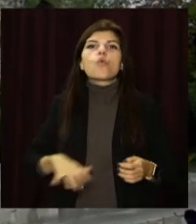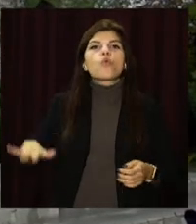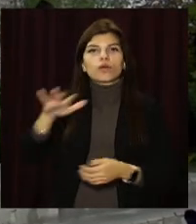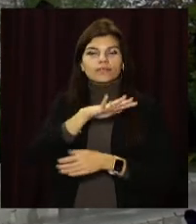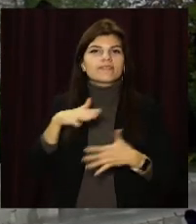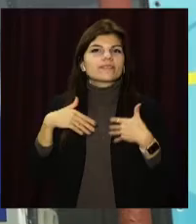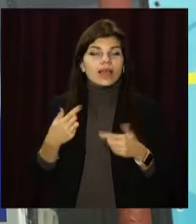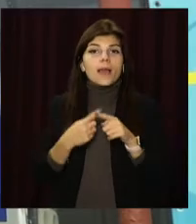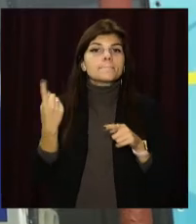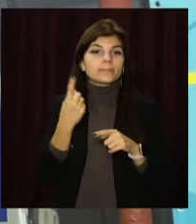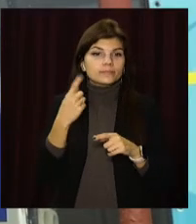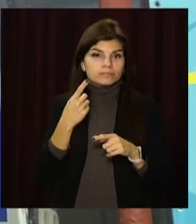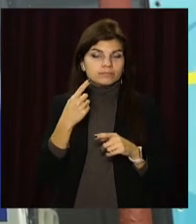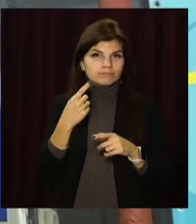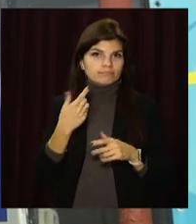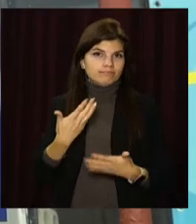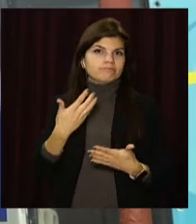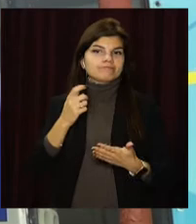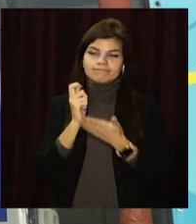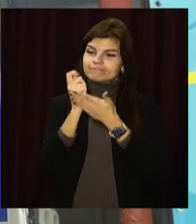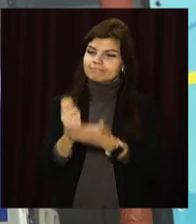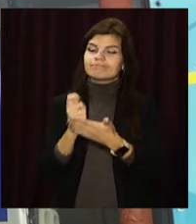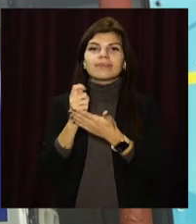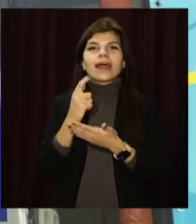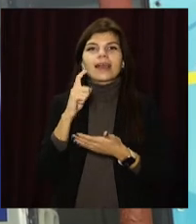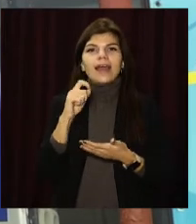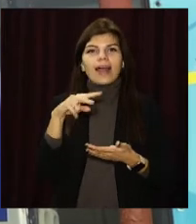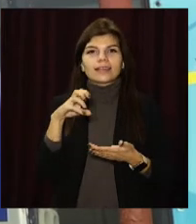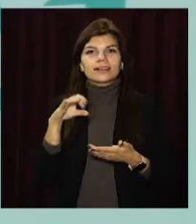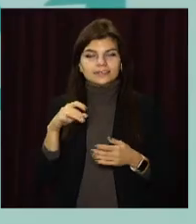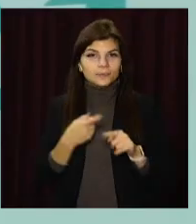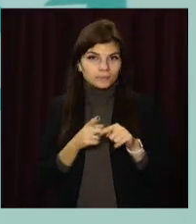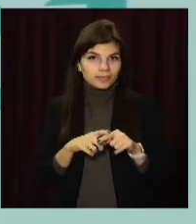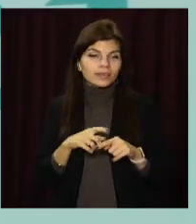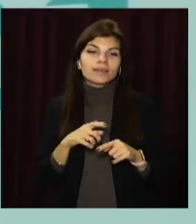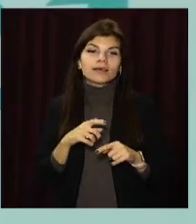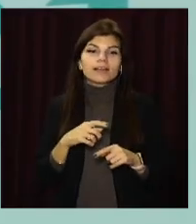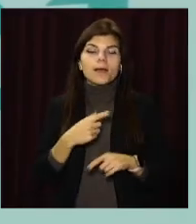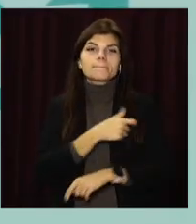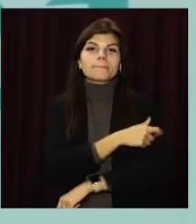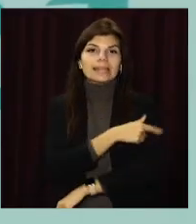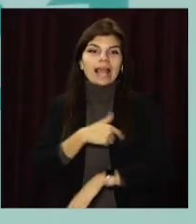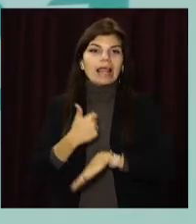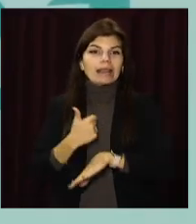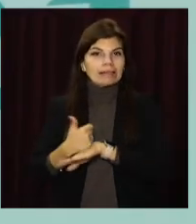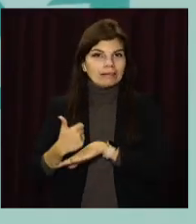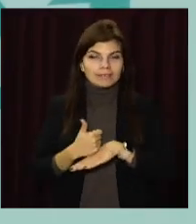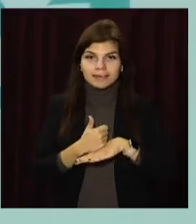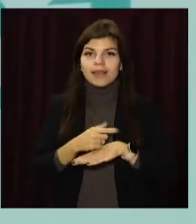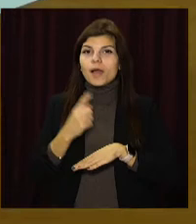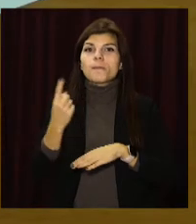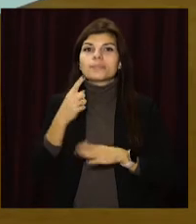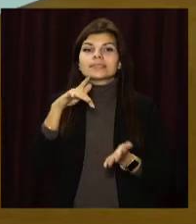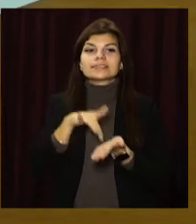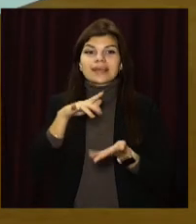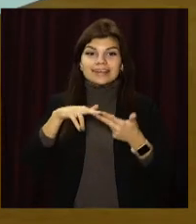Це перша всеукраїнська відзнака Public Health Awards, яку започаткувала громадська організація «Медичні лідери». У першому центрі